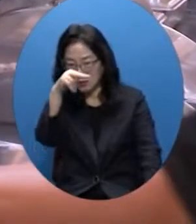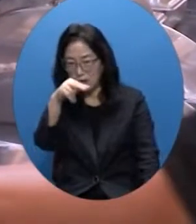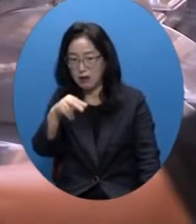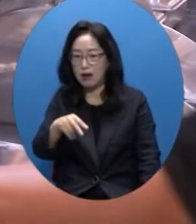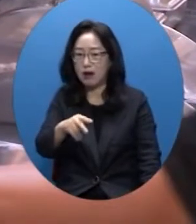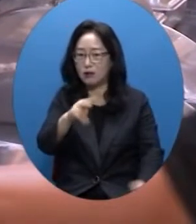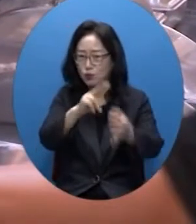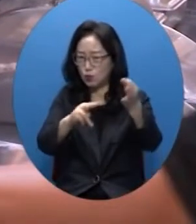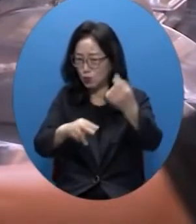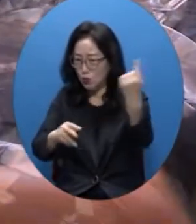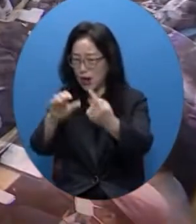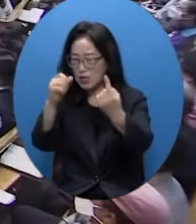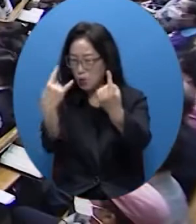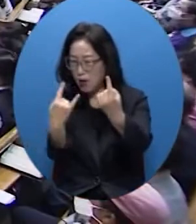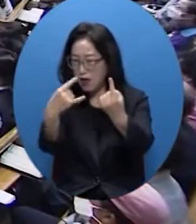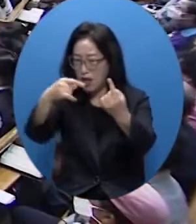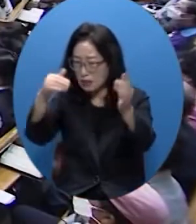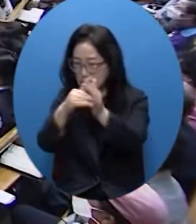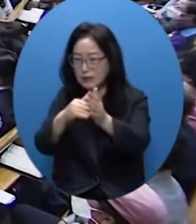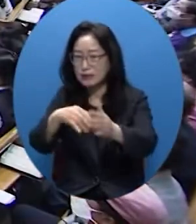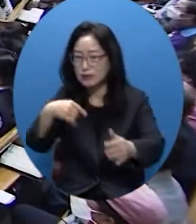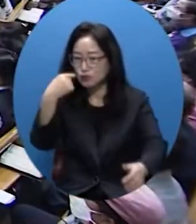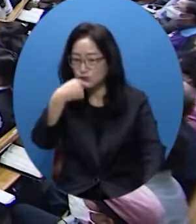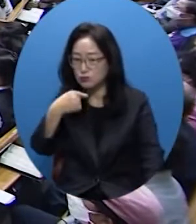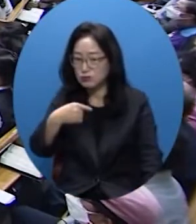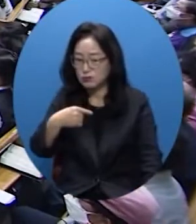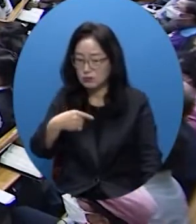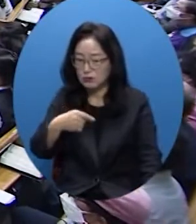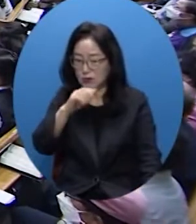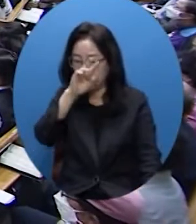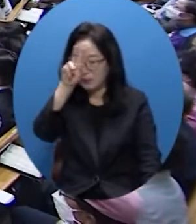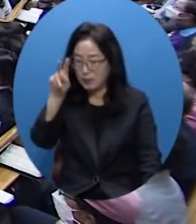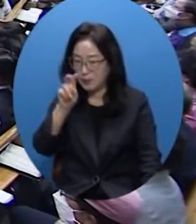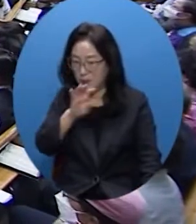반짝 하는 거 아닌가 하고 이 의심의 눈초리를 쳐다보았습니다